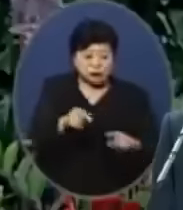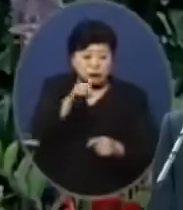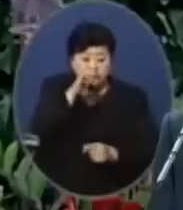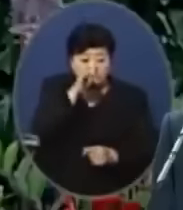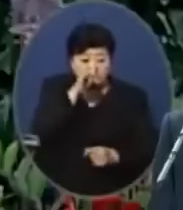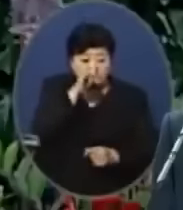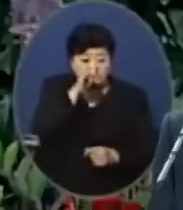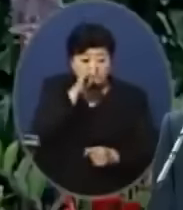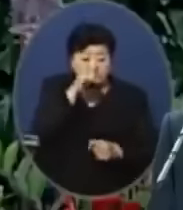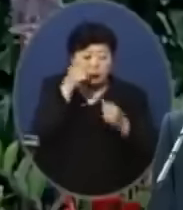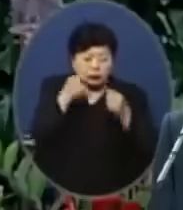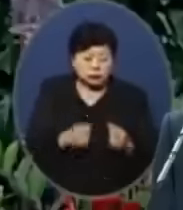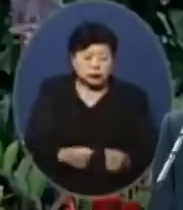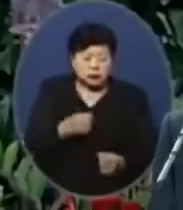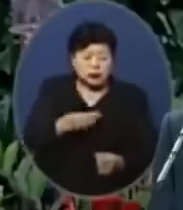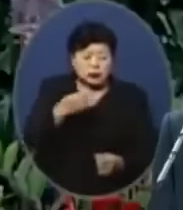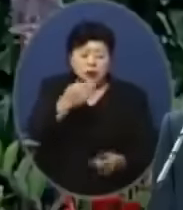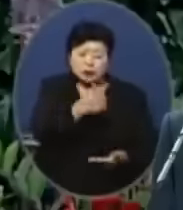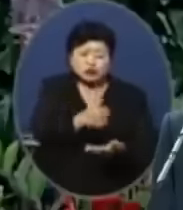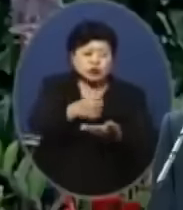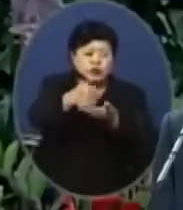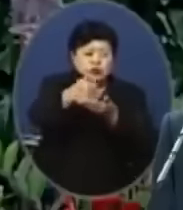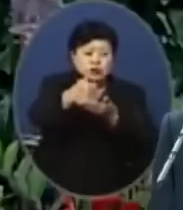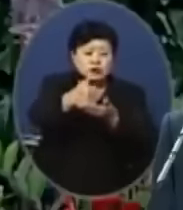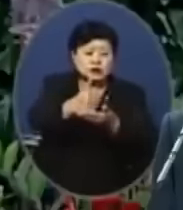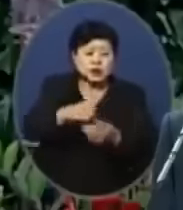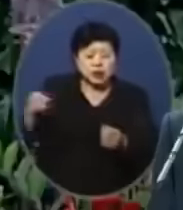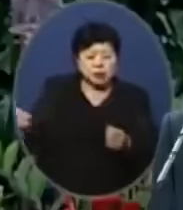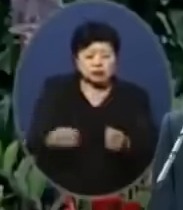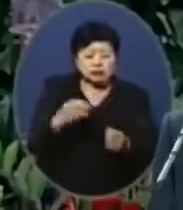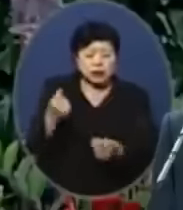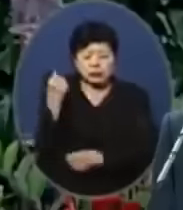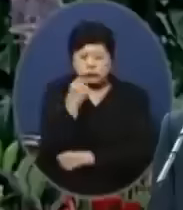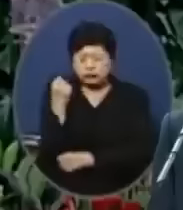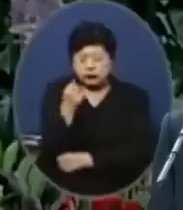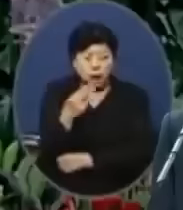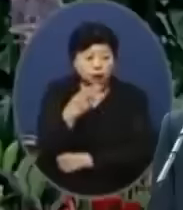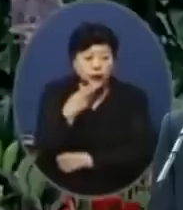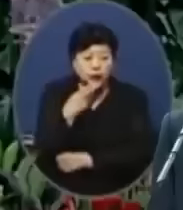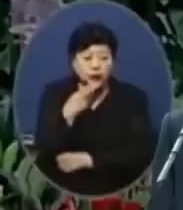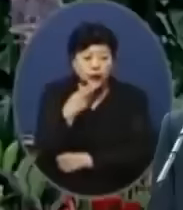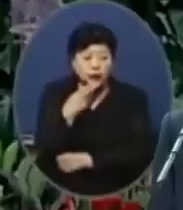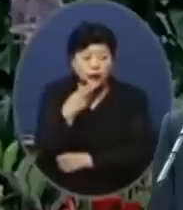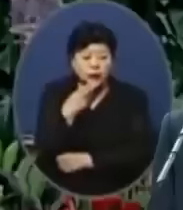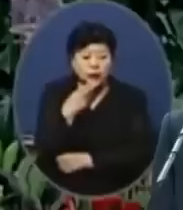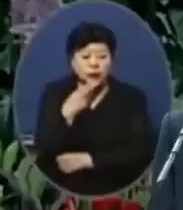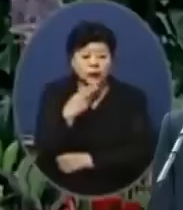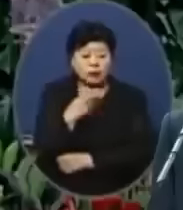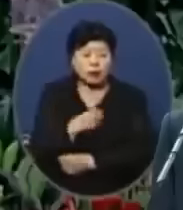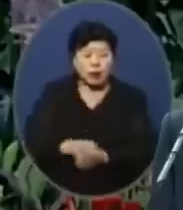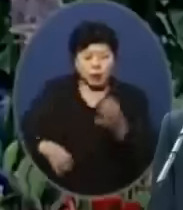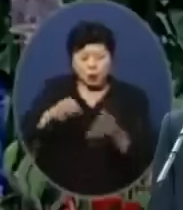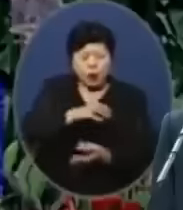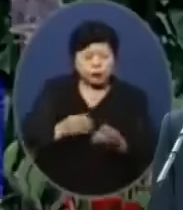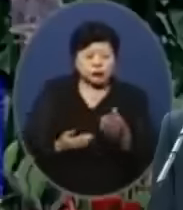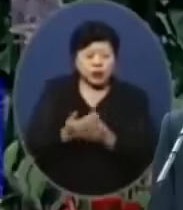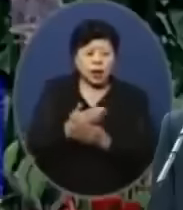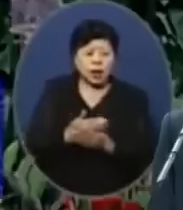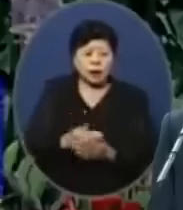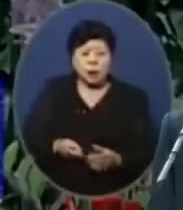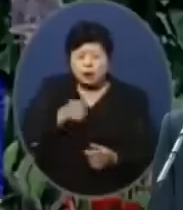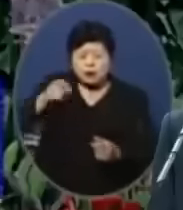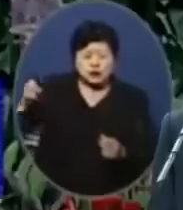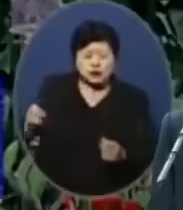것입니다. 존재적으로 4차원인 주님은 전혀 풍랑에 흔들리지 않는 것입니다. 큰 광풍이 일어나며 물결이